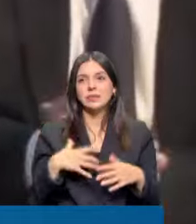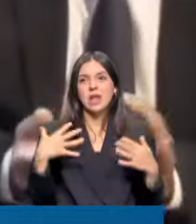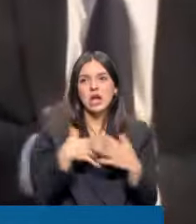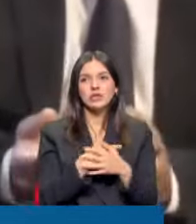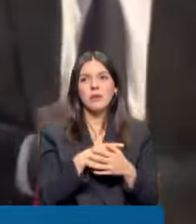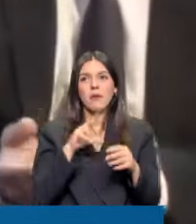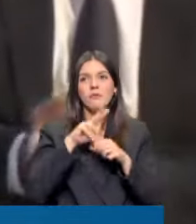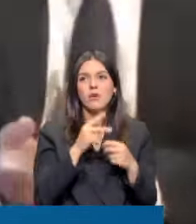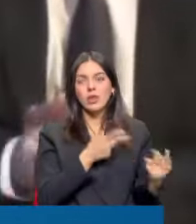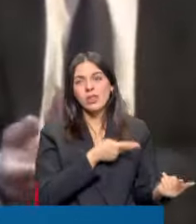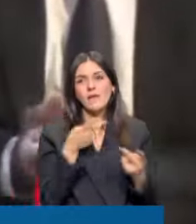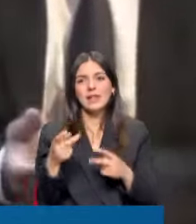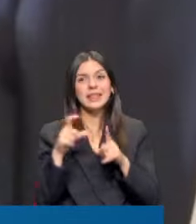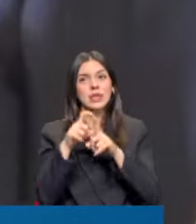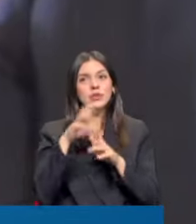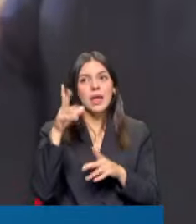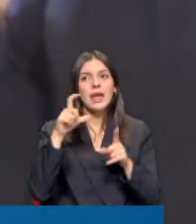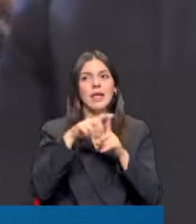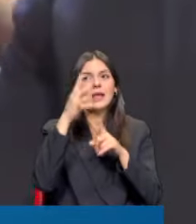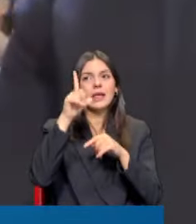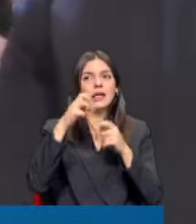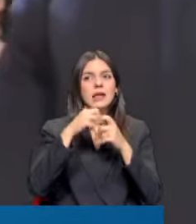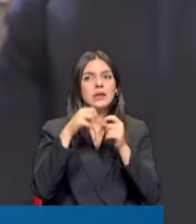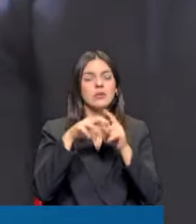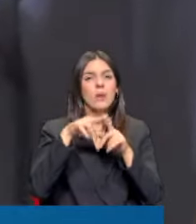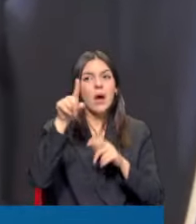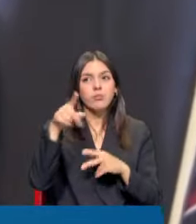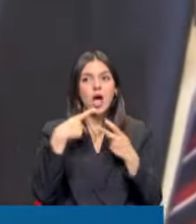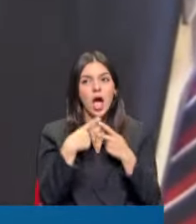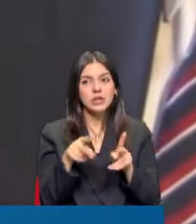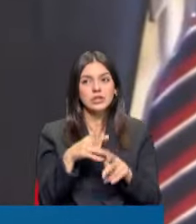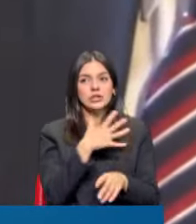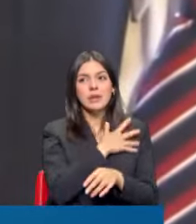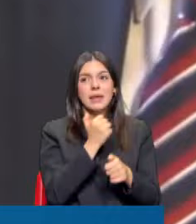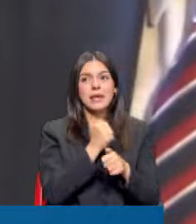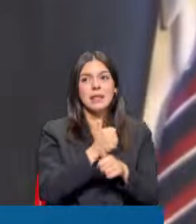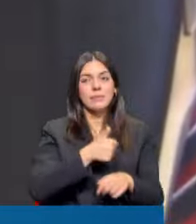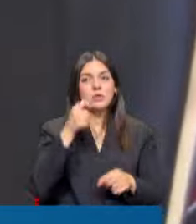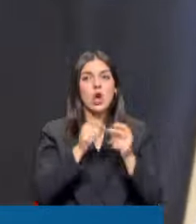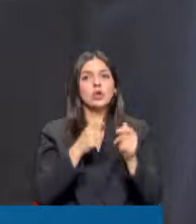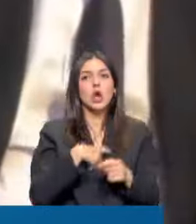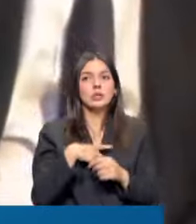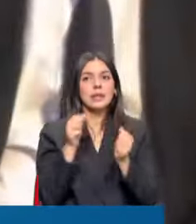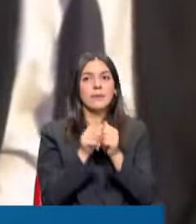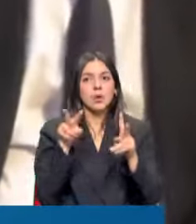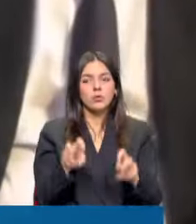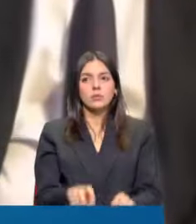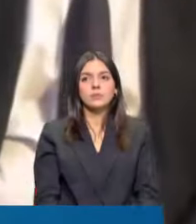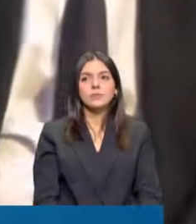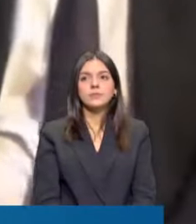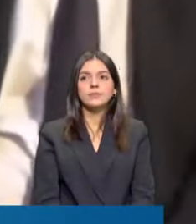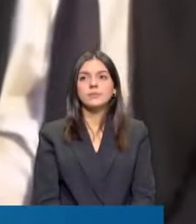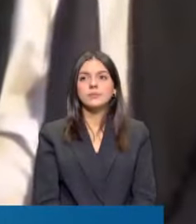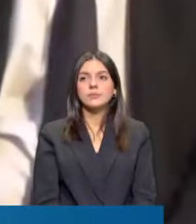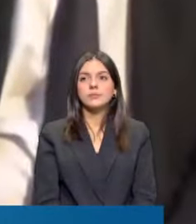Fuarı'na davet etti Dilruba'yı. Dilruba Kayserlioğlu o açılışta CHP Genel Başkanı Özgür Özel'in yanında yer aldı. Dilruba bu